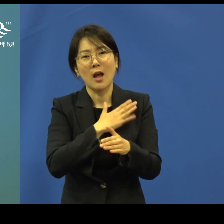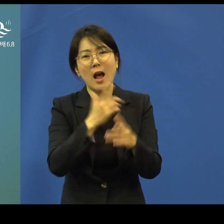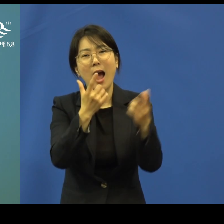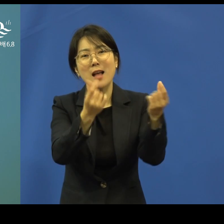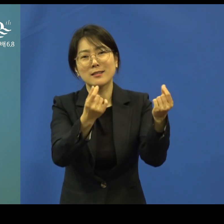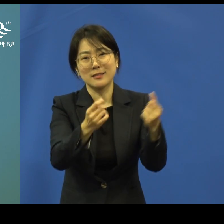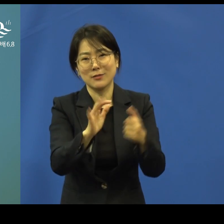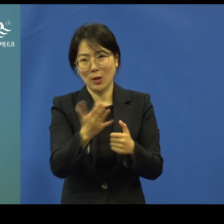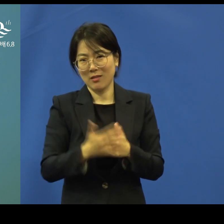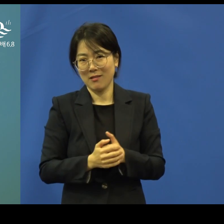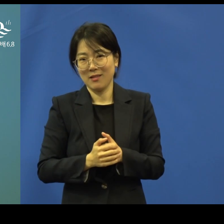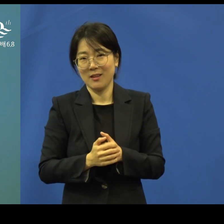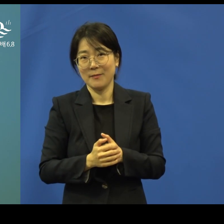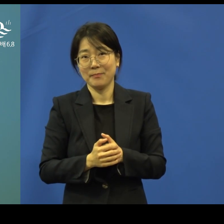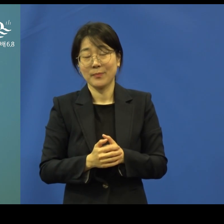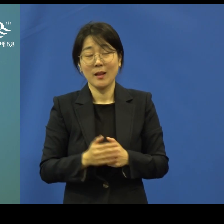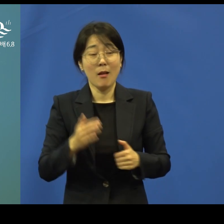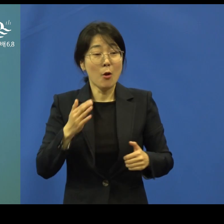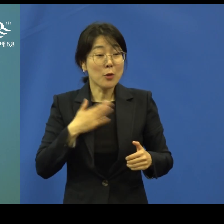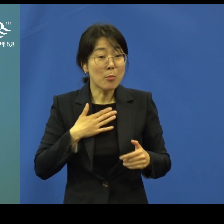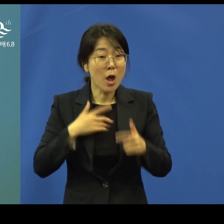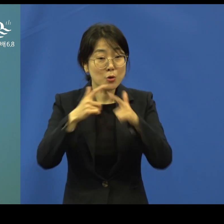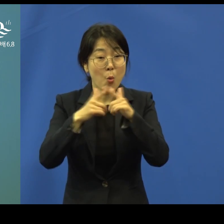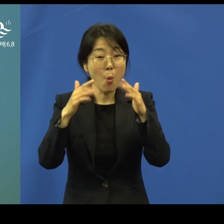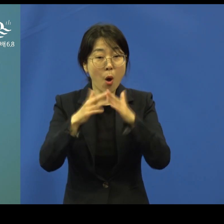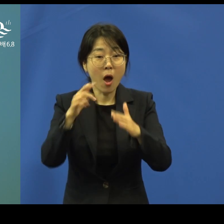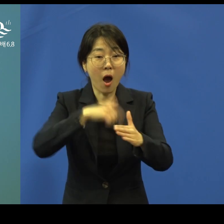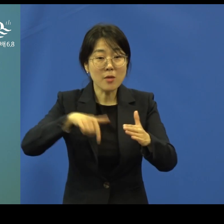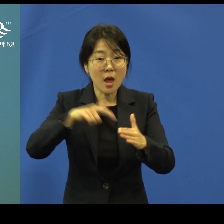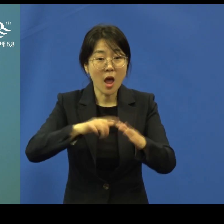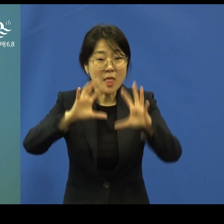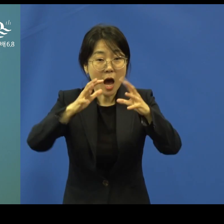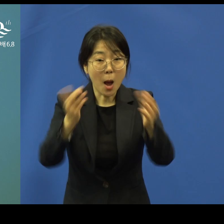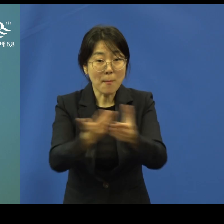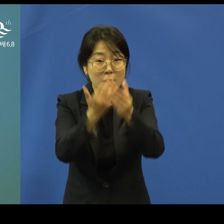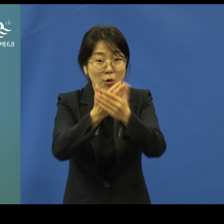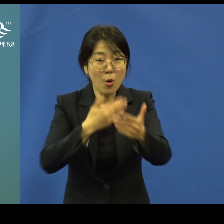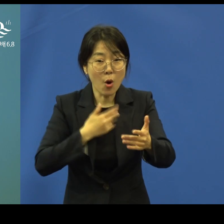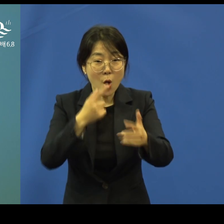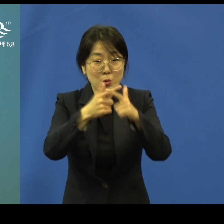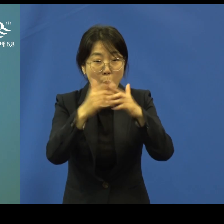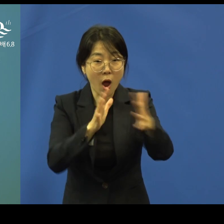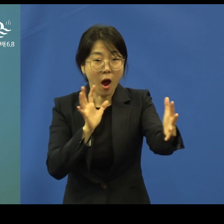교회였어요. 그러니까 나는 부자라 부유하여 부족함이 없다.